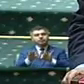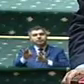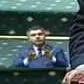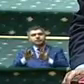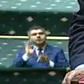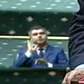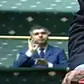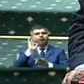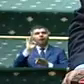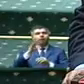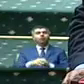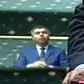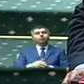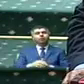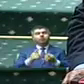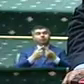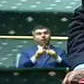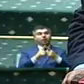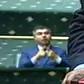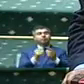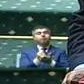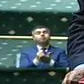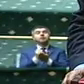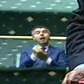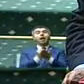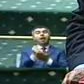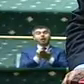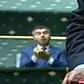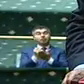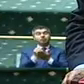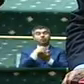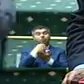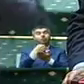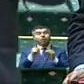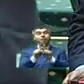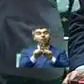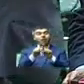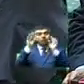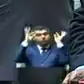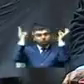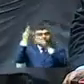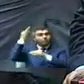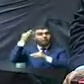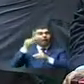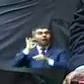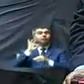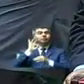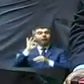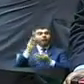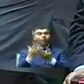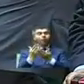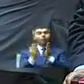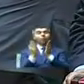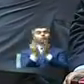حيث اجتياز المباراة، خاصة مباراة الماستر ومباراة الدكتوراه يشوبها